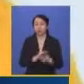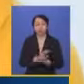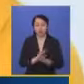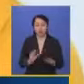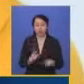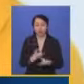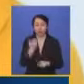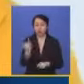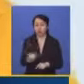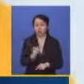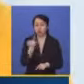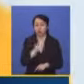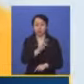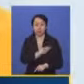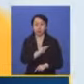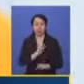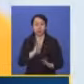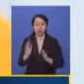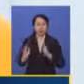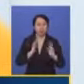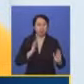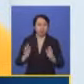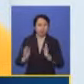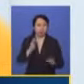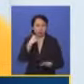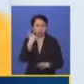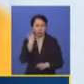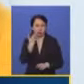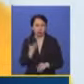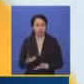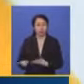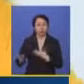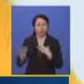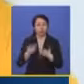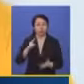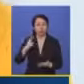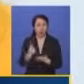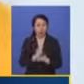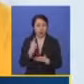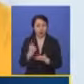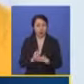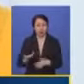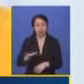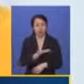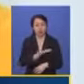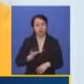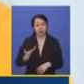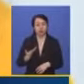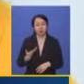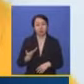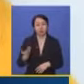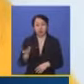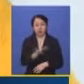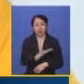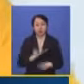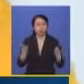Очень интересно работать с режиссерами, особенно когда приезжают первый раз к нам. Нам надо не